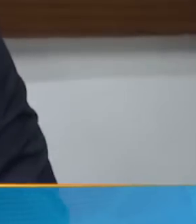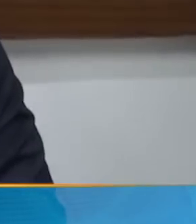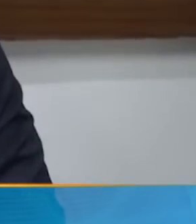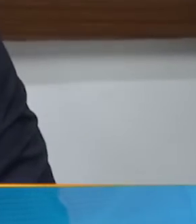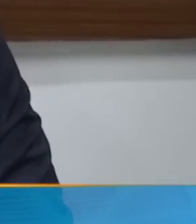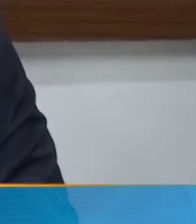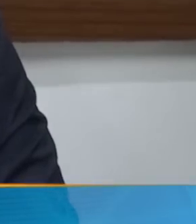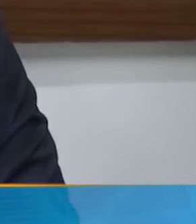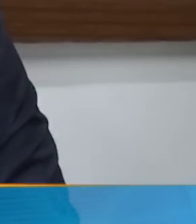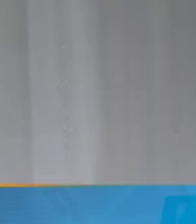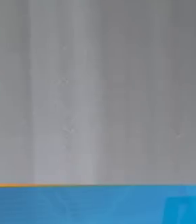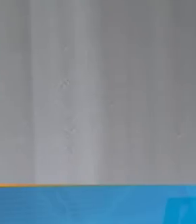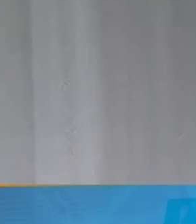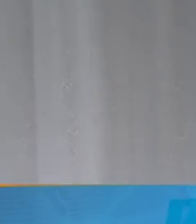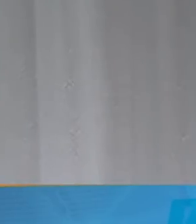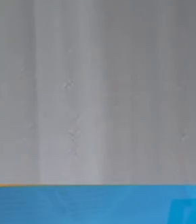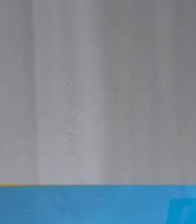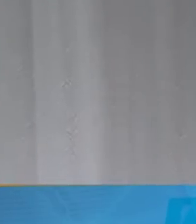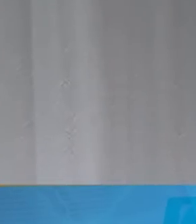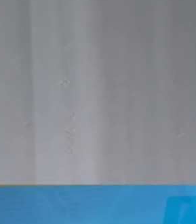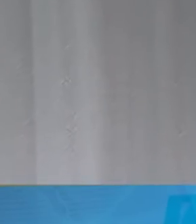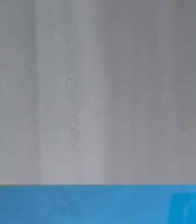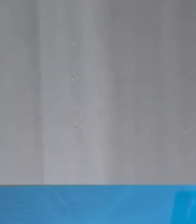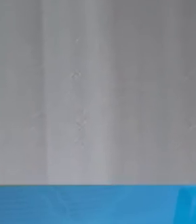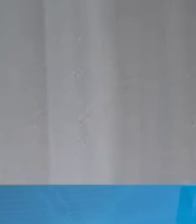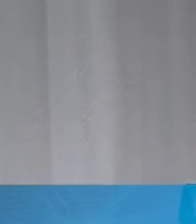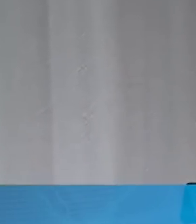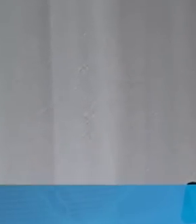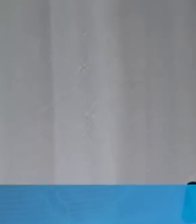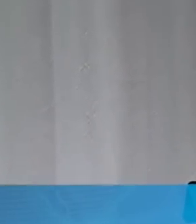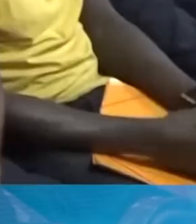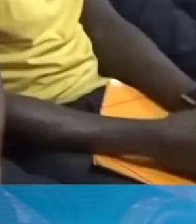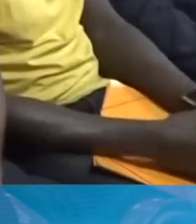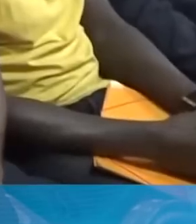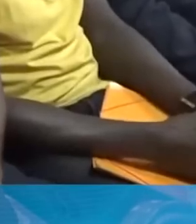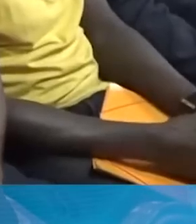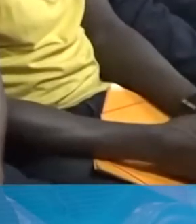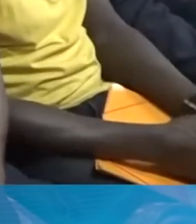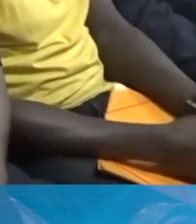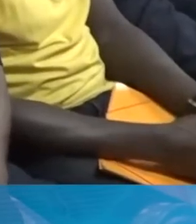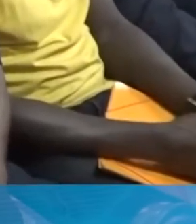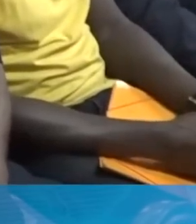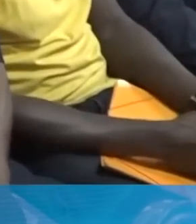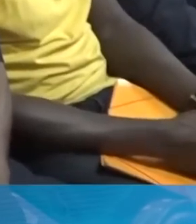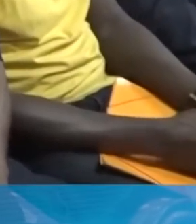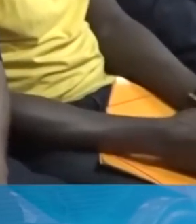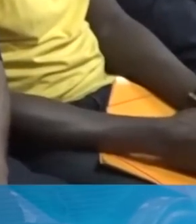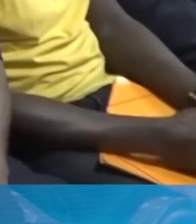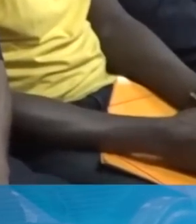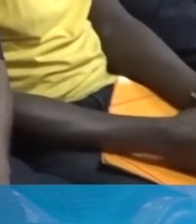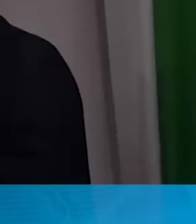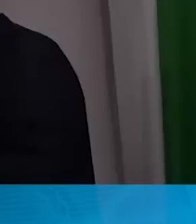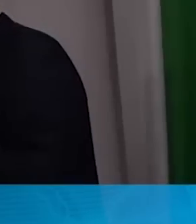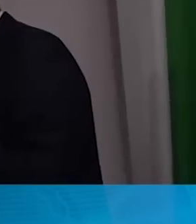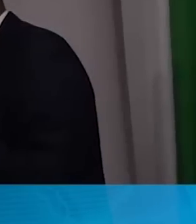En Côte d'Ivoire, deux programmes économiques engagés entre 2012 et 2020 avec le Fonds monétaire international présenté